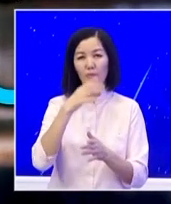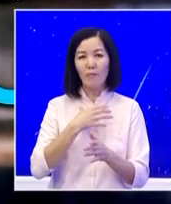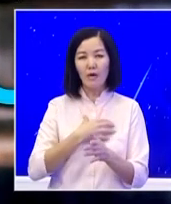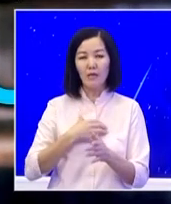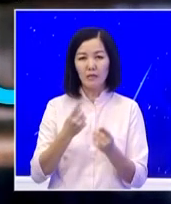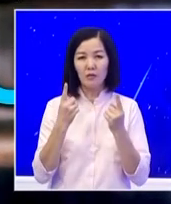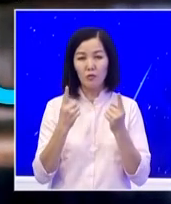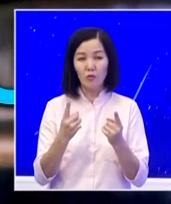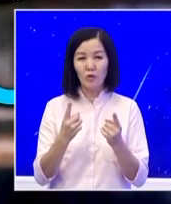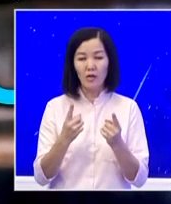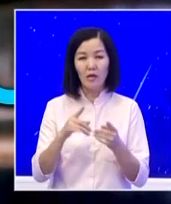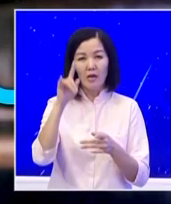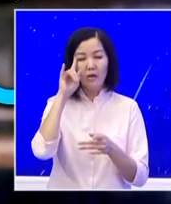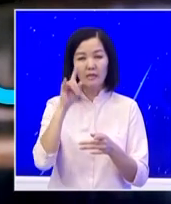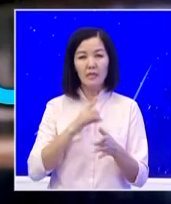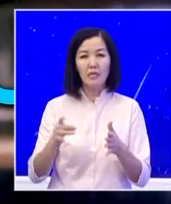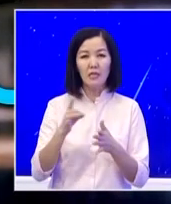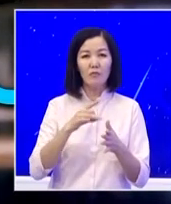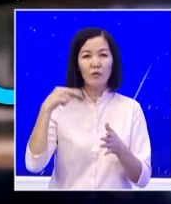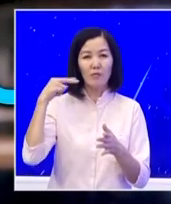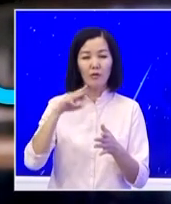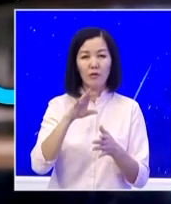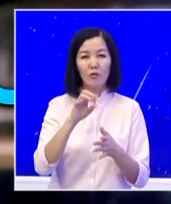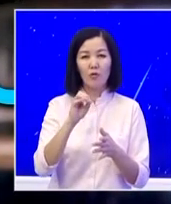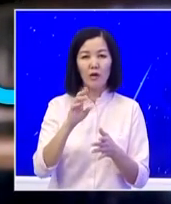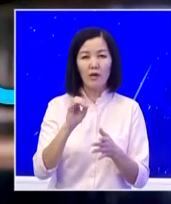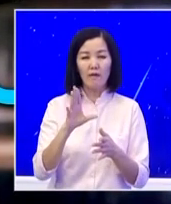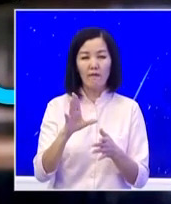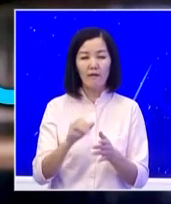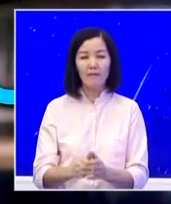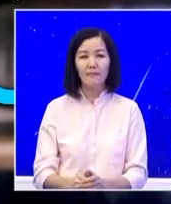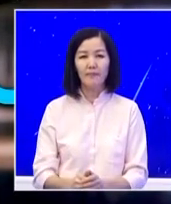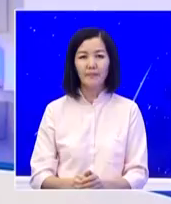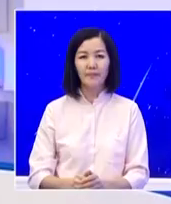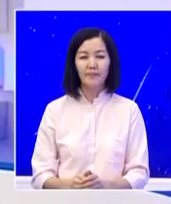зор іс. Қазақстан Республикасының президенті Қасым-Жомарт Тоқаев.